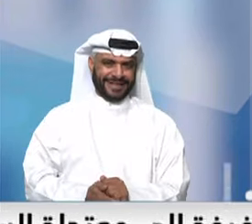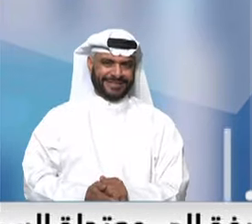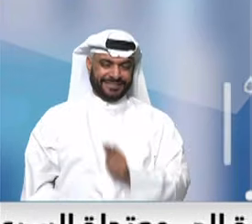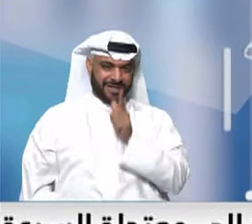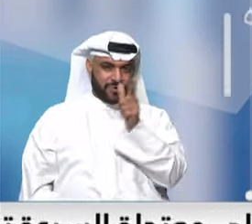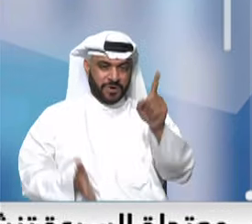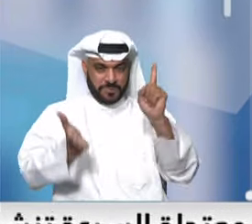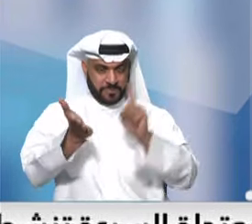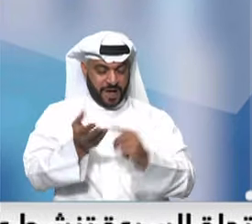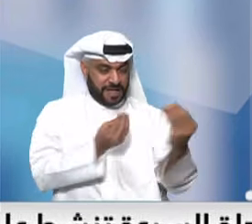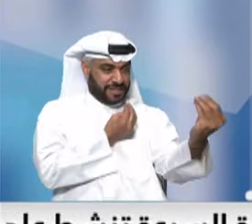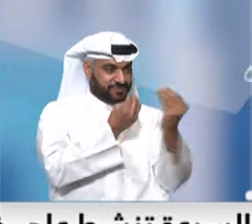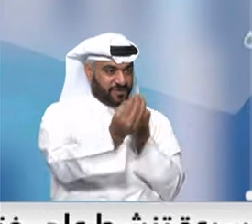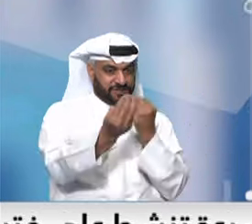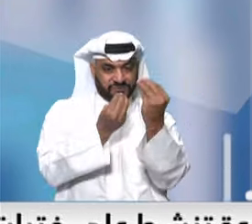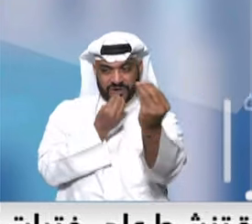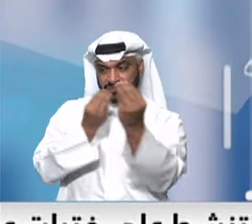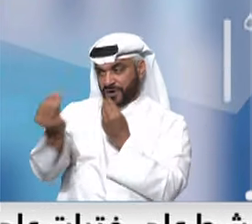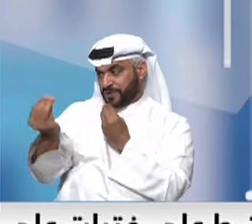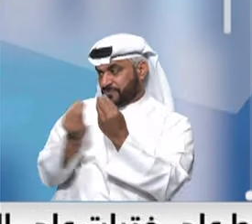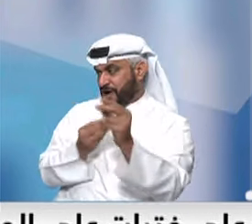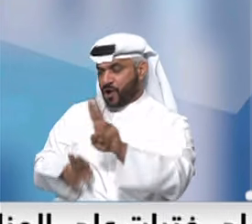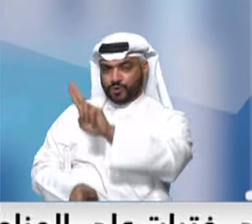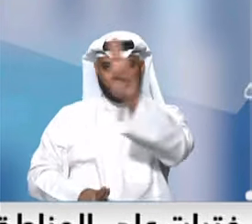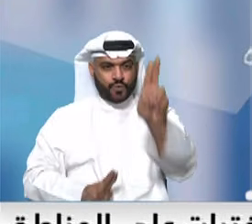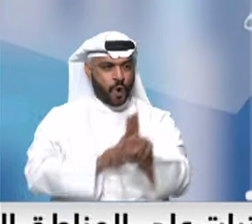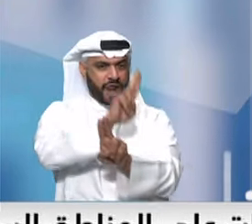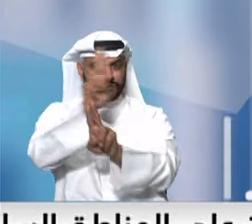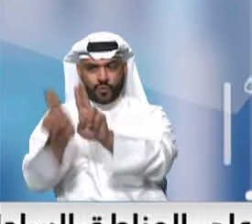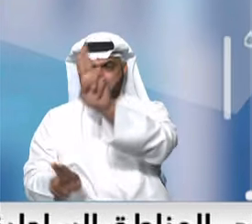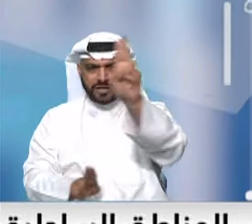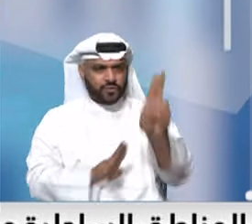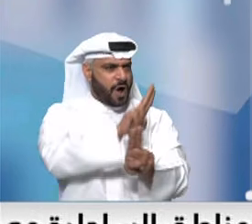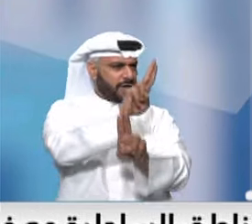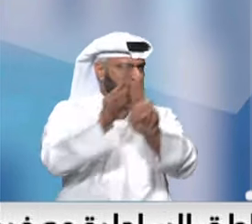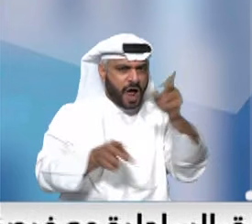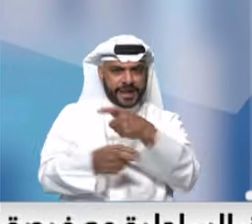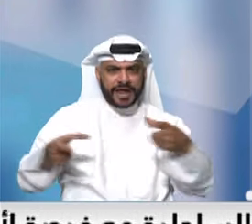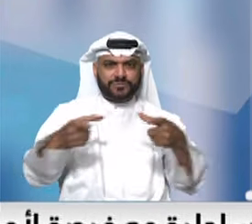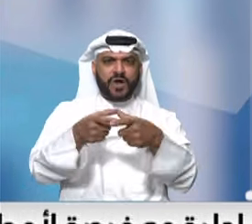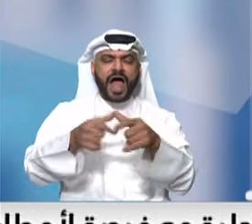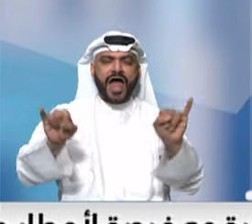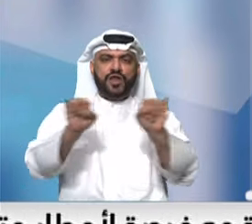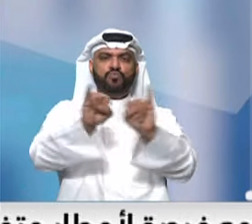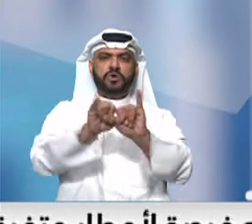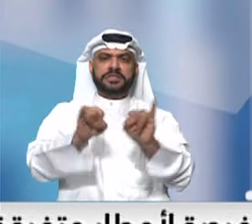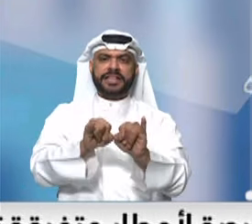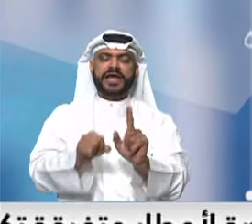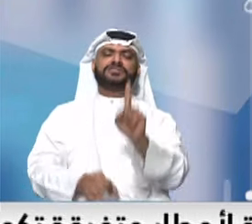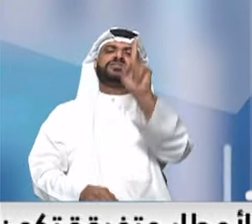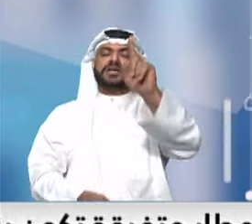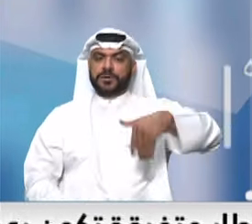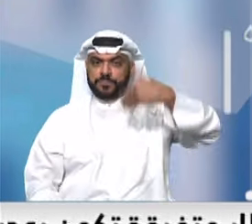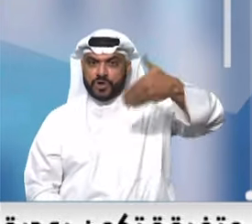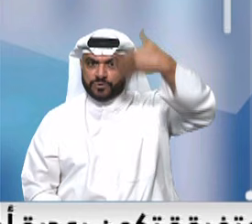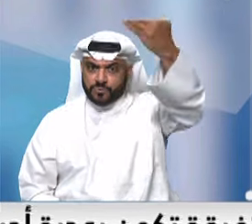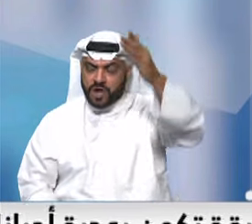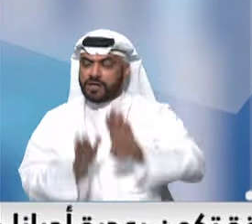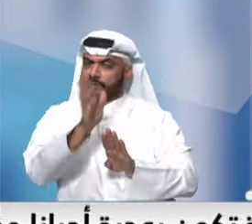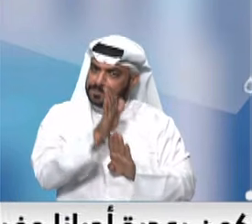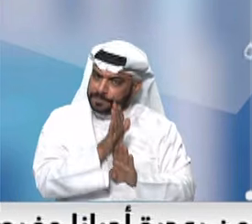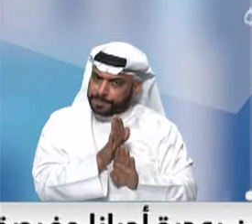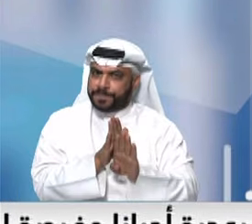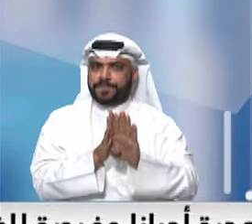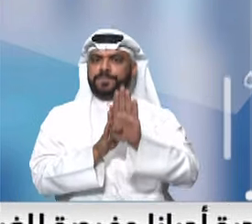أن الحوارات المثمرة والنقاشات البناءة التي دارت خلال المنتدى ستسهم في الوصول إلى نتائج